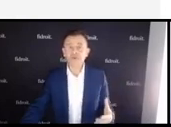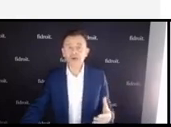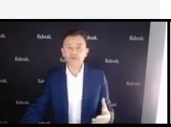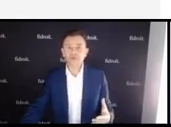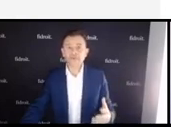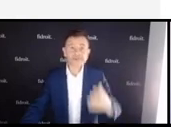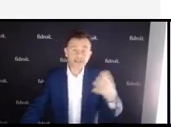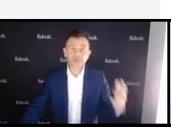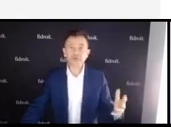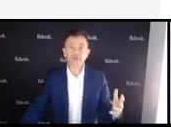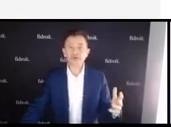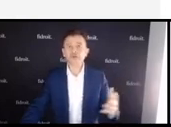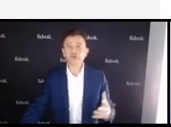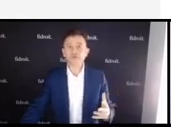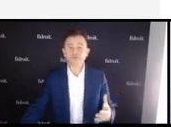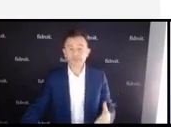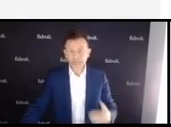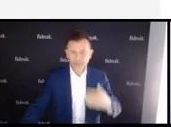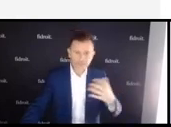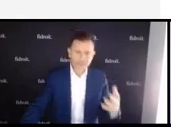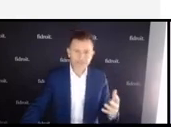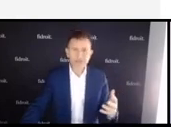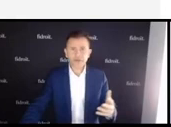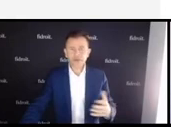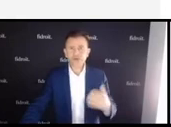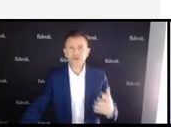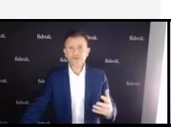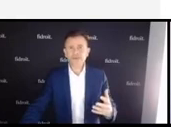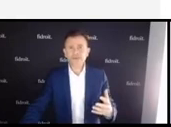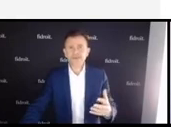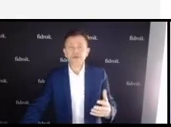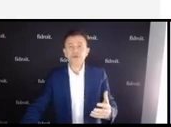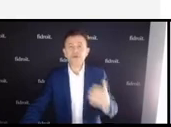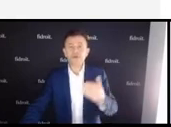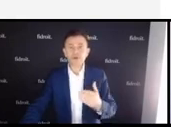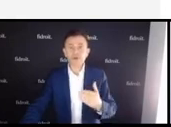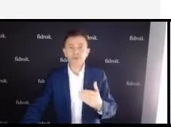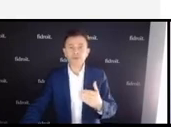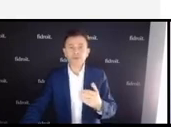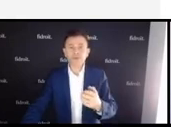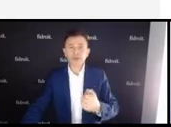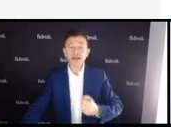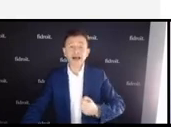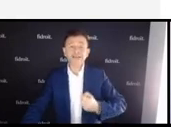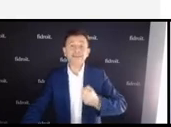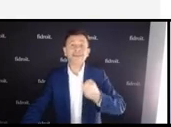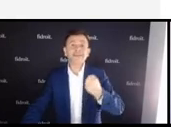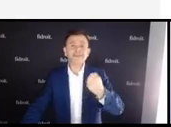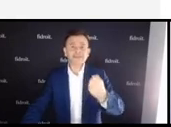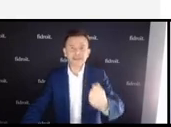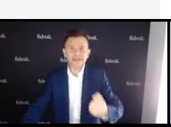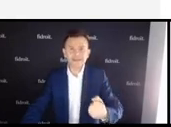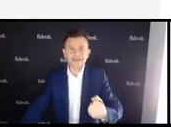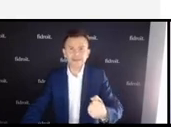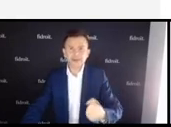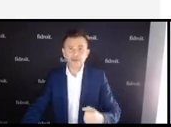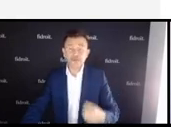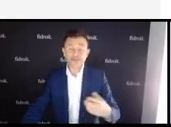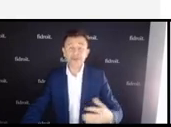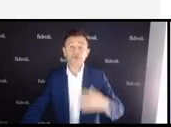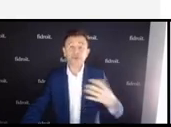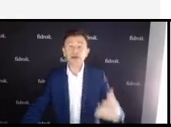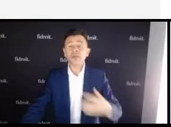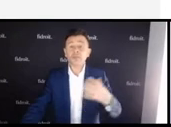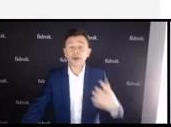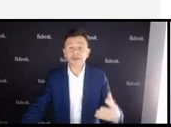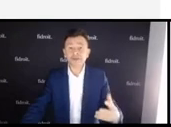d'un PEA. C'est la première option. La deuxième consiste, une fois les revenus perçus, à défiscaliser. Ce